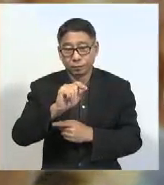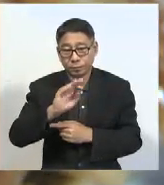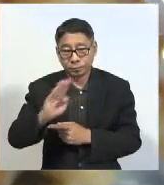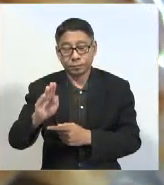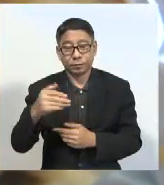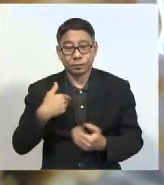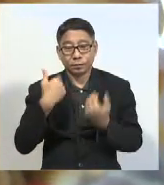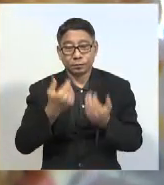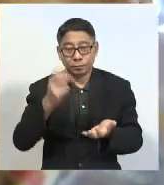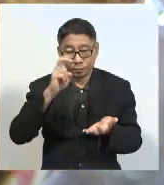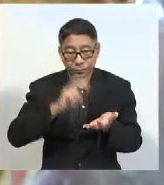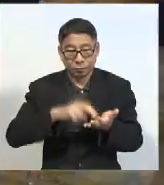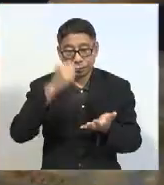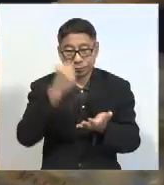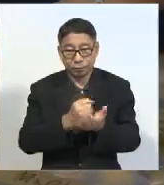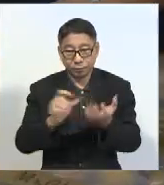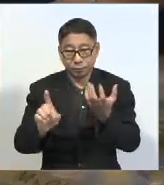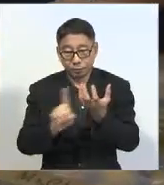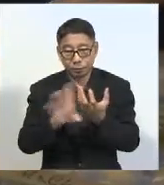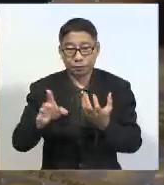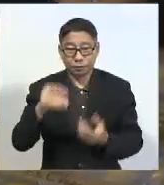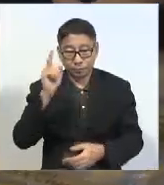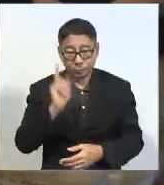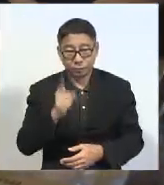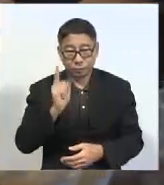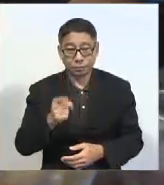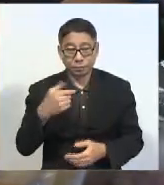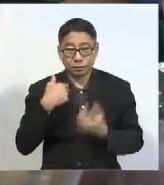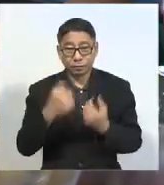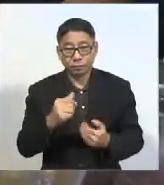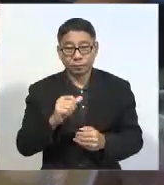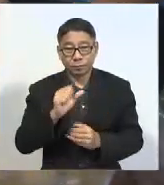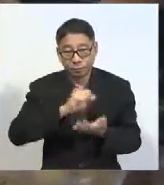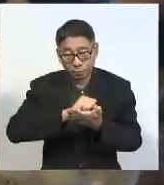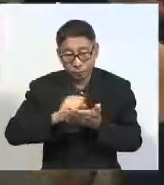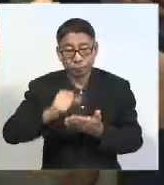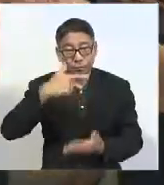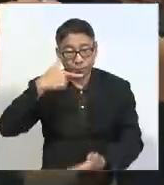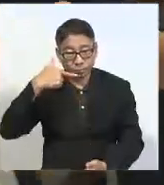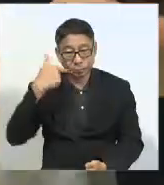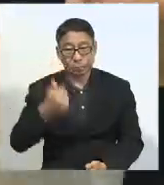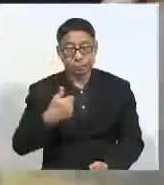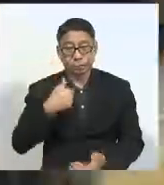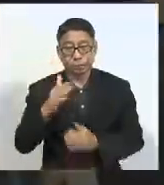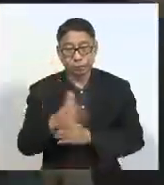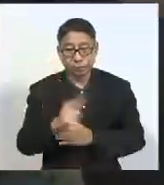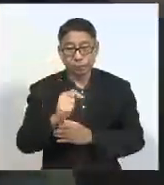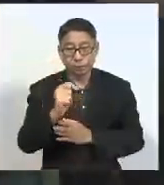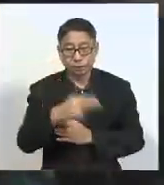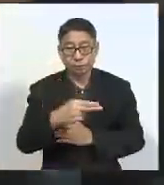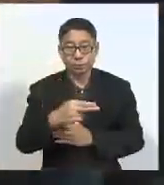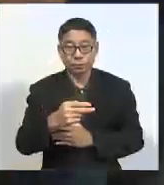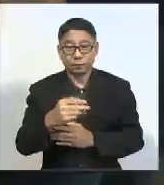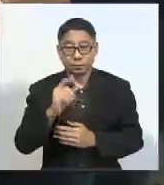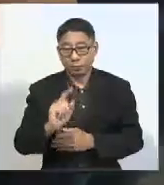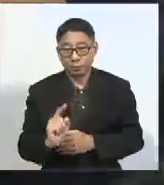แต่ว่ารับรองเลยว่าคุณภาพแน่นชามแน่นอนเน้นในเรื่องของความสดสะอาดอร่อยค่ะซึ่งปลาทูสดๆทั้งหมด